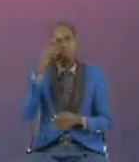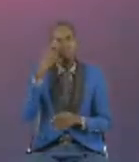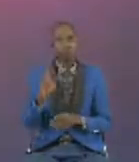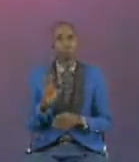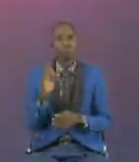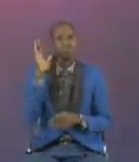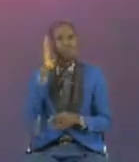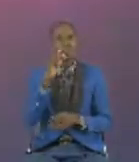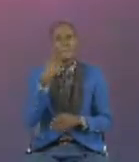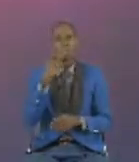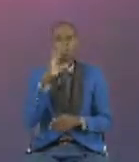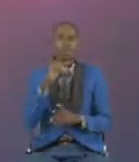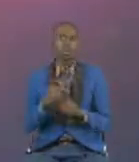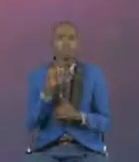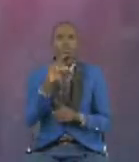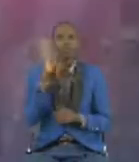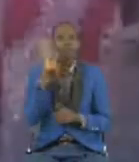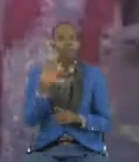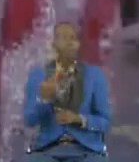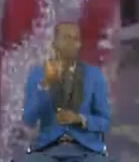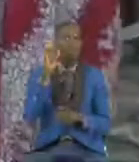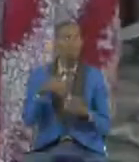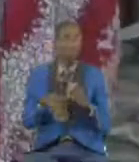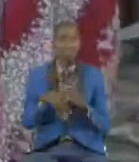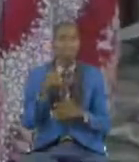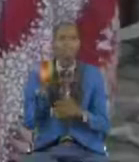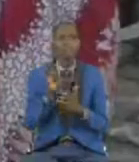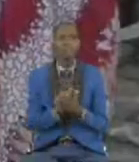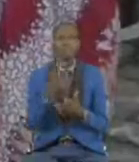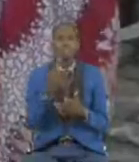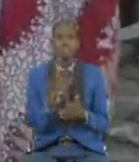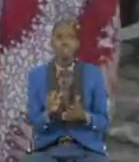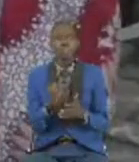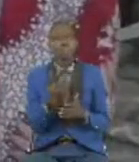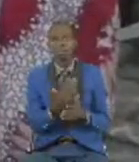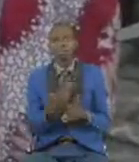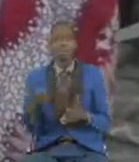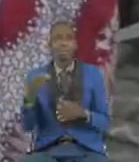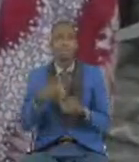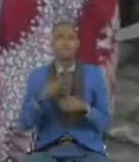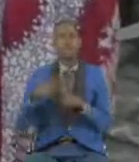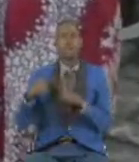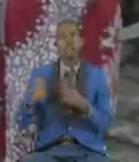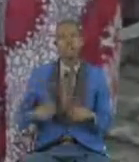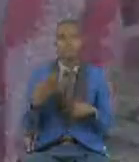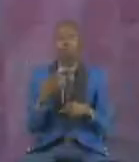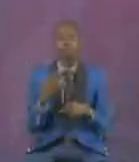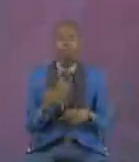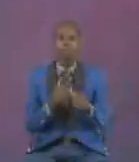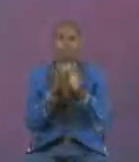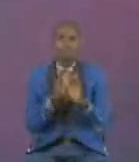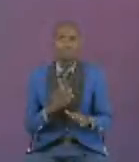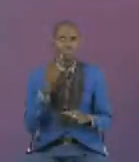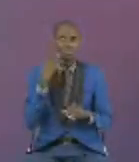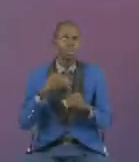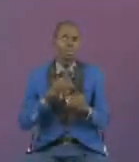annoncent ta parole. Vous verrez que c'est le thème central des Actes des Apôtres. Maintenant, il nous dit, dans le